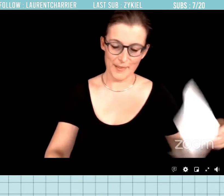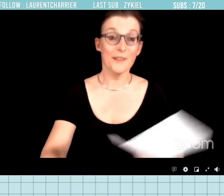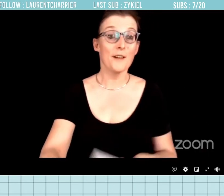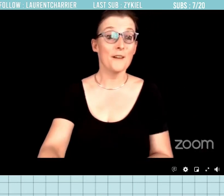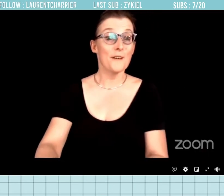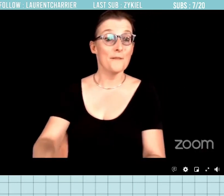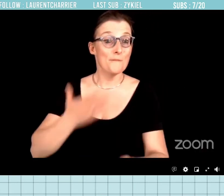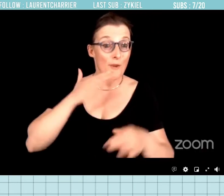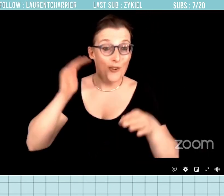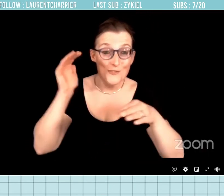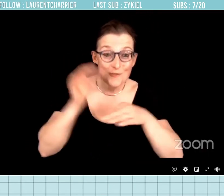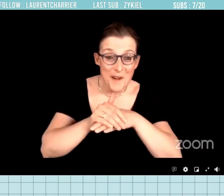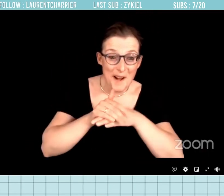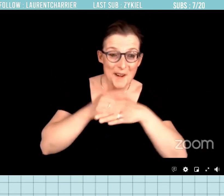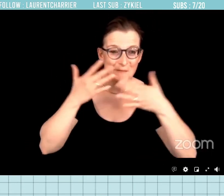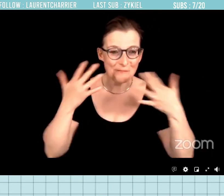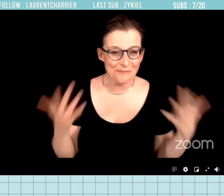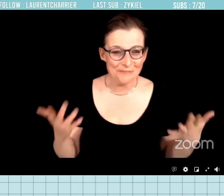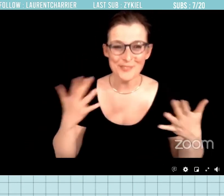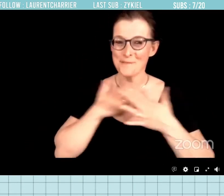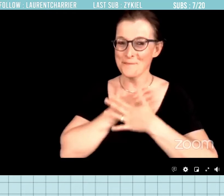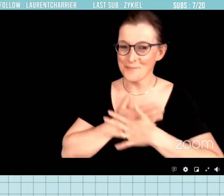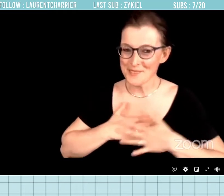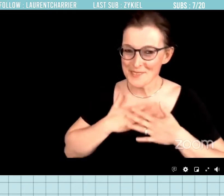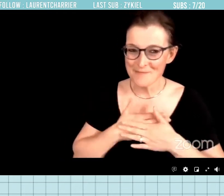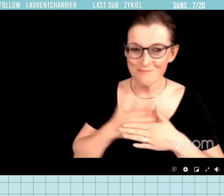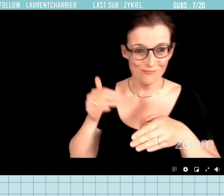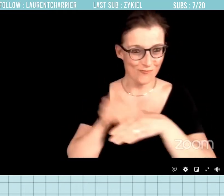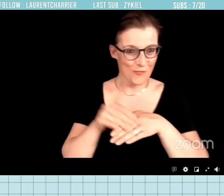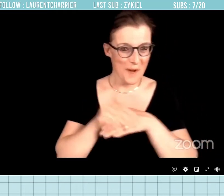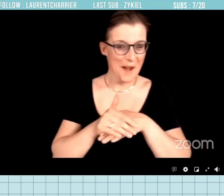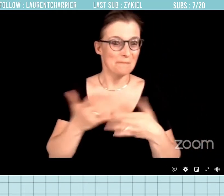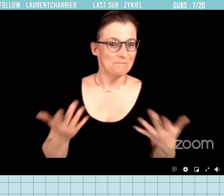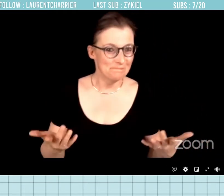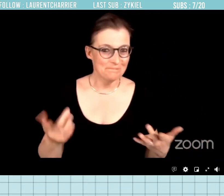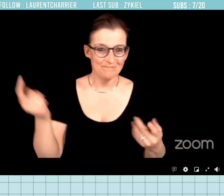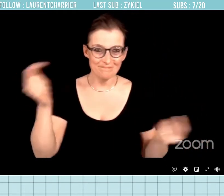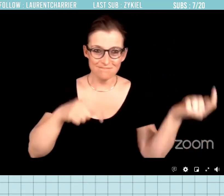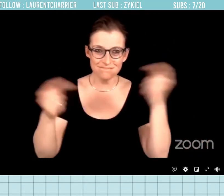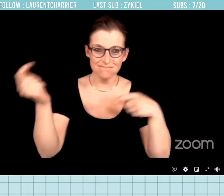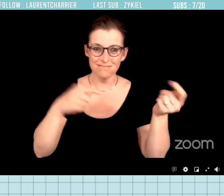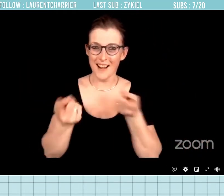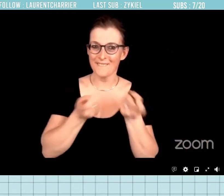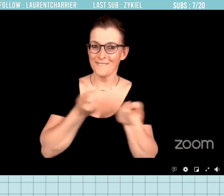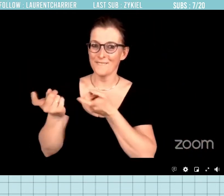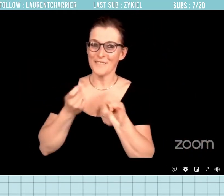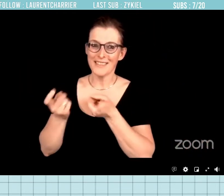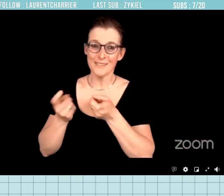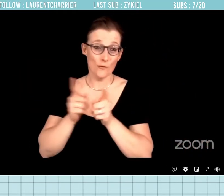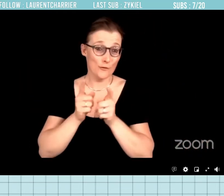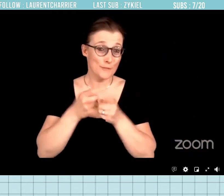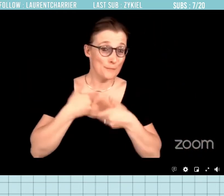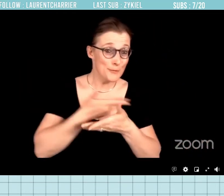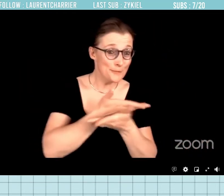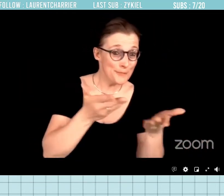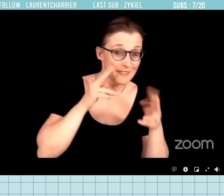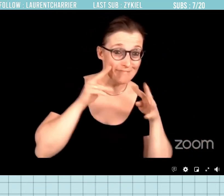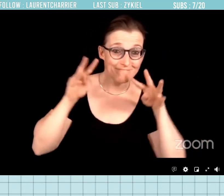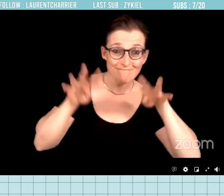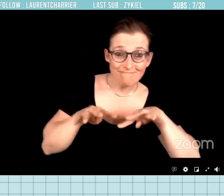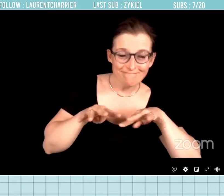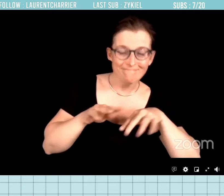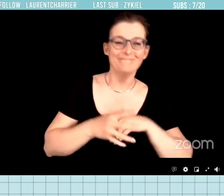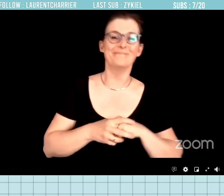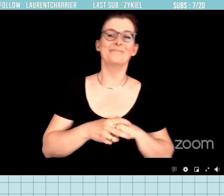Et on voit d'ailleurs l'interprète avec un t-shirt noir. Eh bien, bonsoir tout le monde. Je suis ravie de vous retrouver ce soir avec